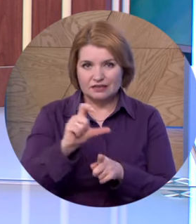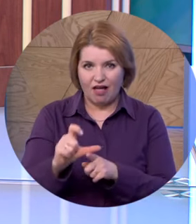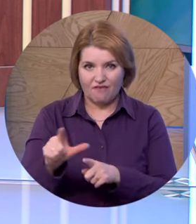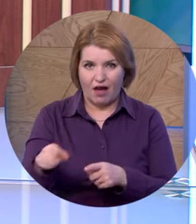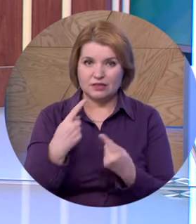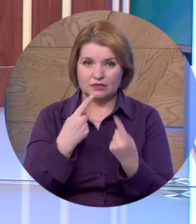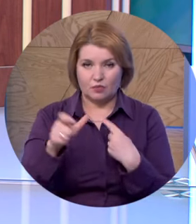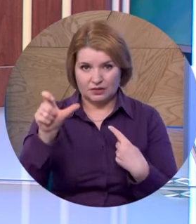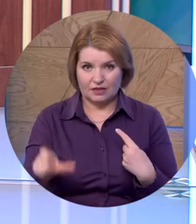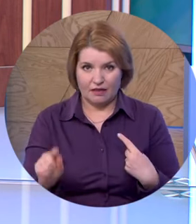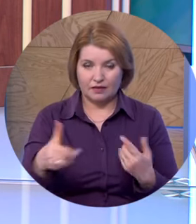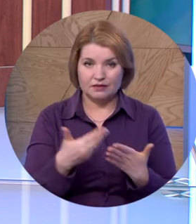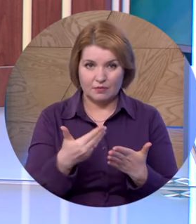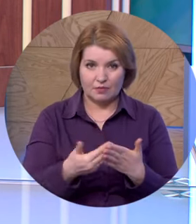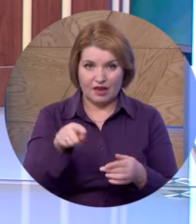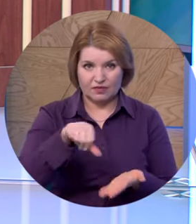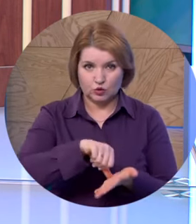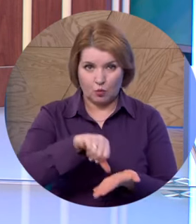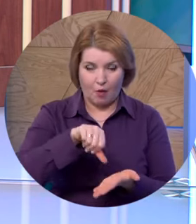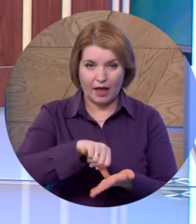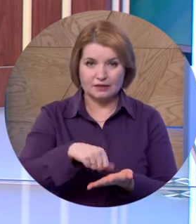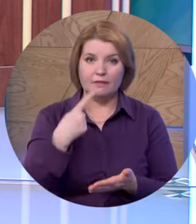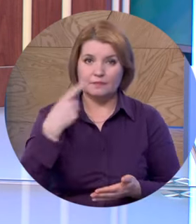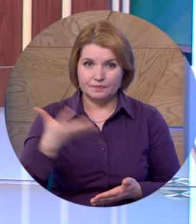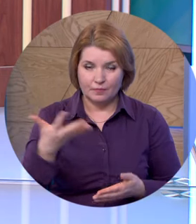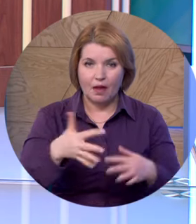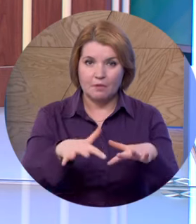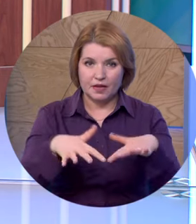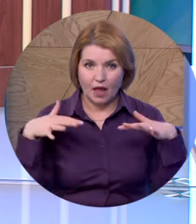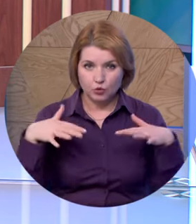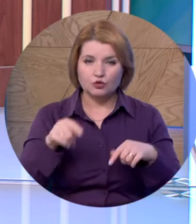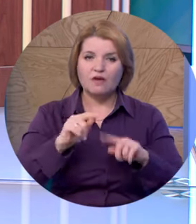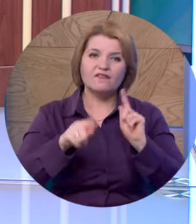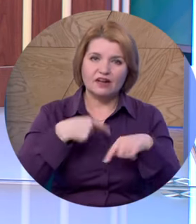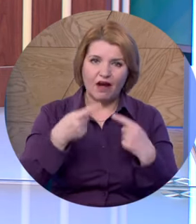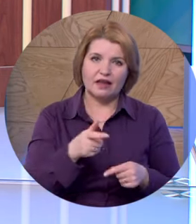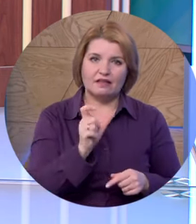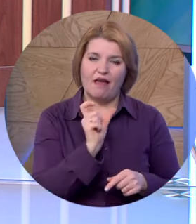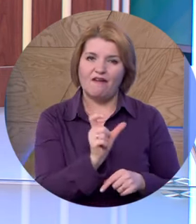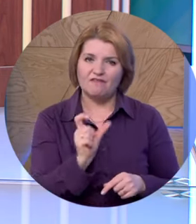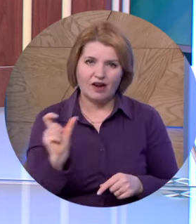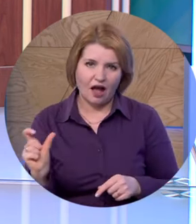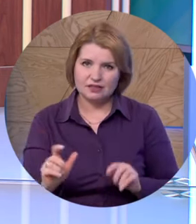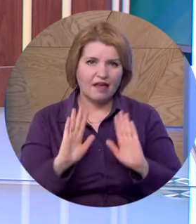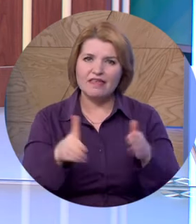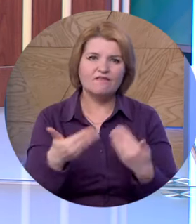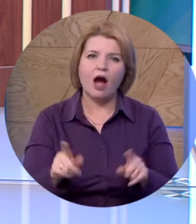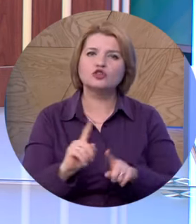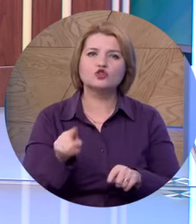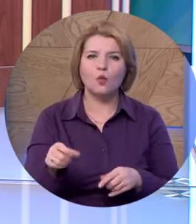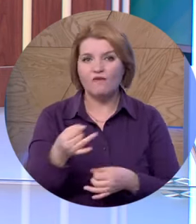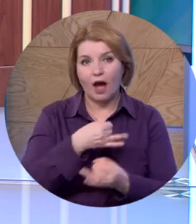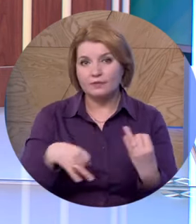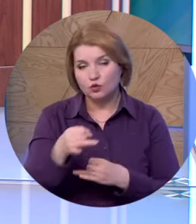перед аудиторией, и у нас стоит оппонент, который стоит рядом. Мы говорим определенные фразы, неважно, о чем мы рассуждаем,